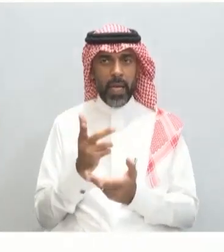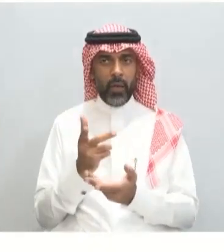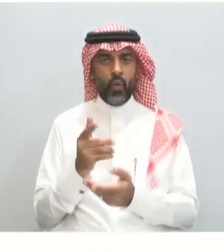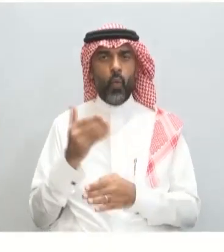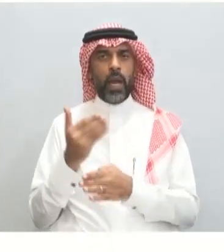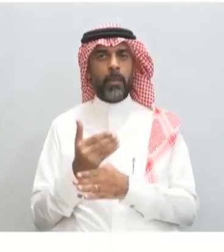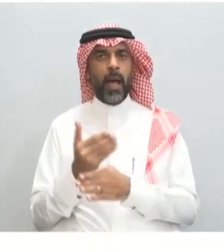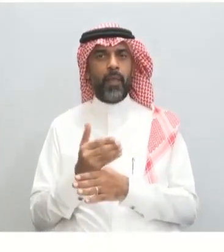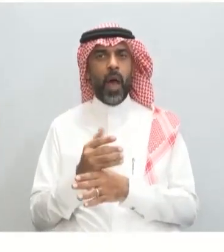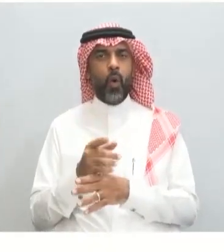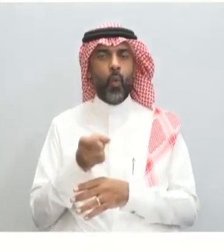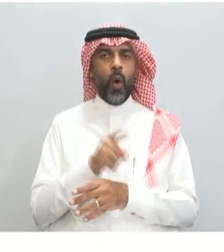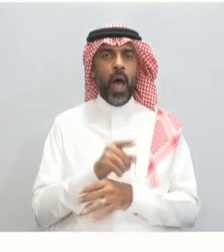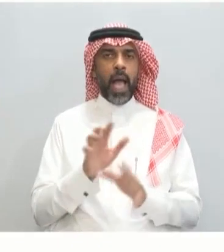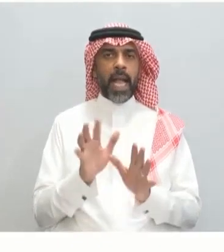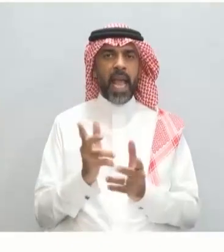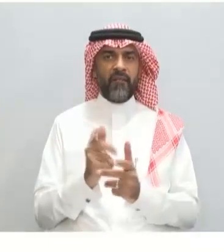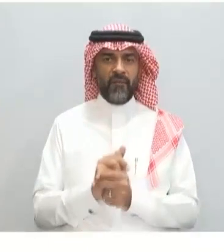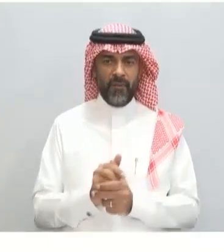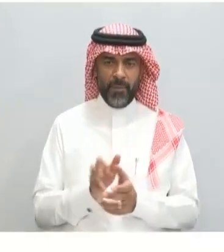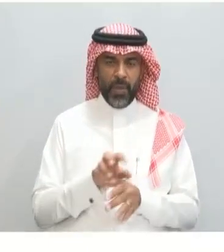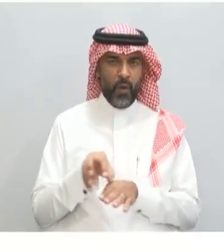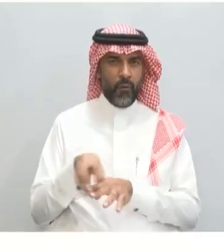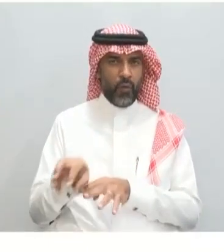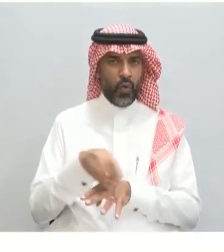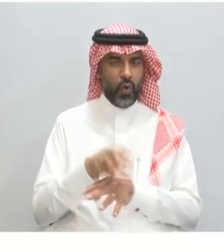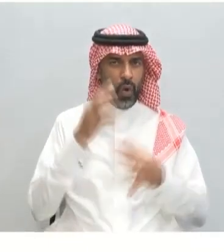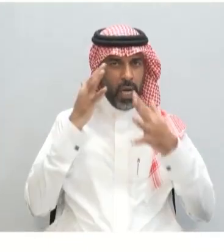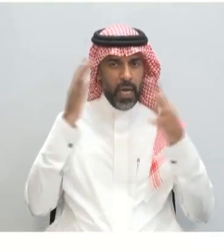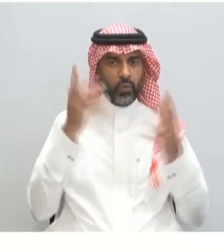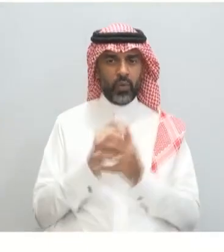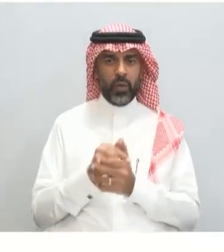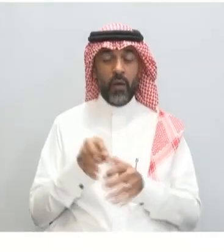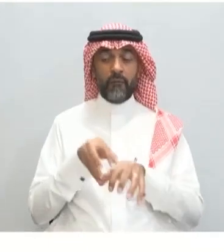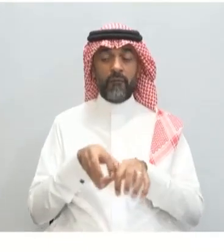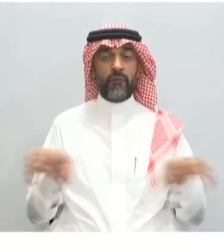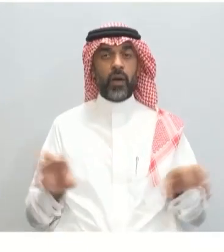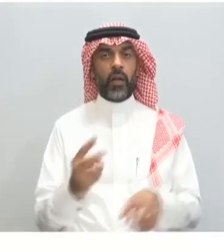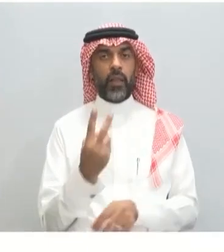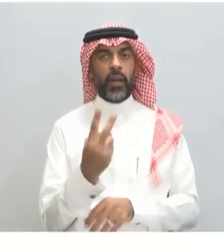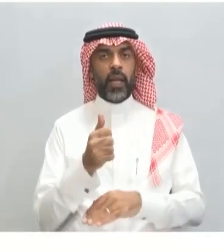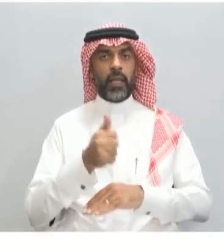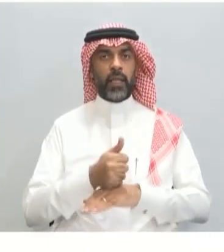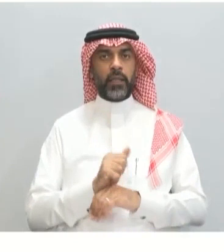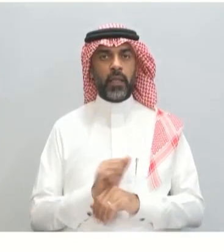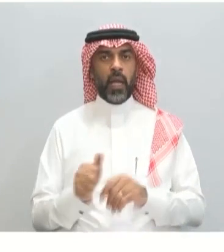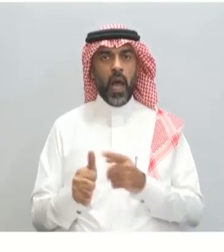وكيف فروع هذا العلم ابنائي يتفرع الى فرعين اساسيين